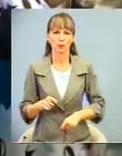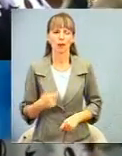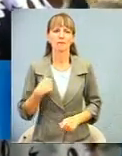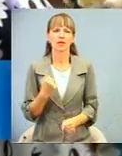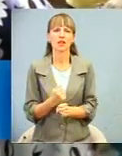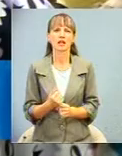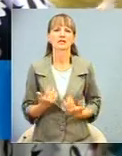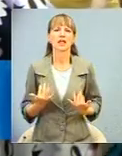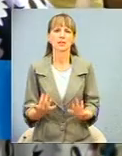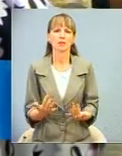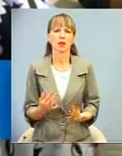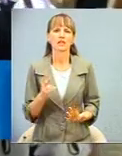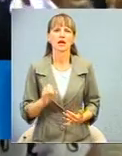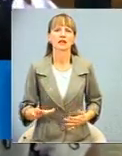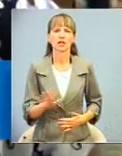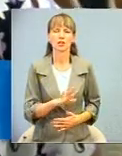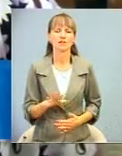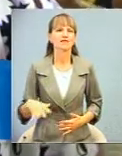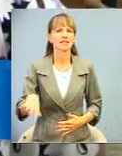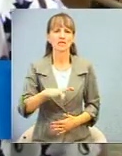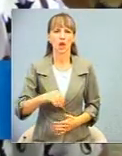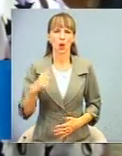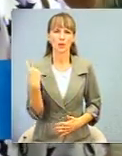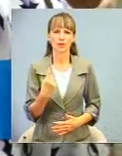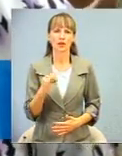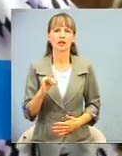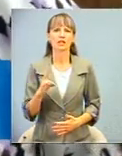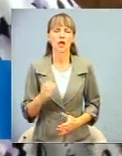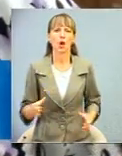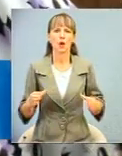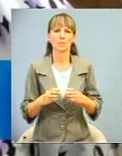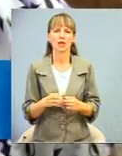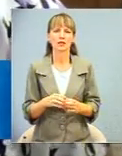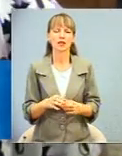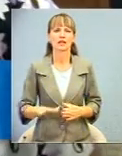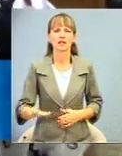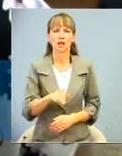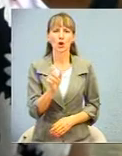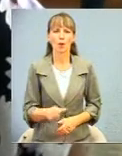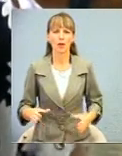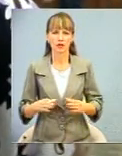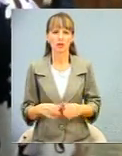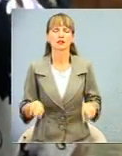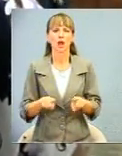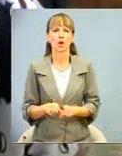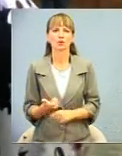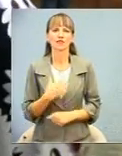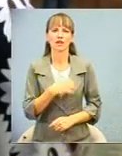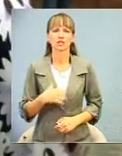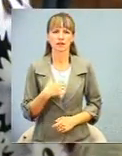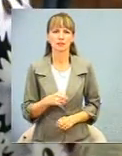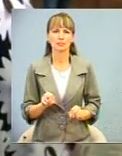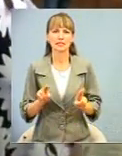робили запити на території всієї області і на об'єднані територіальні громади також. Це дуже важливо, такий